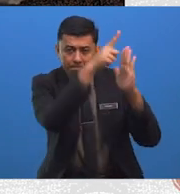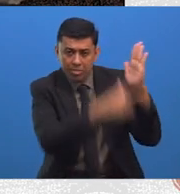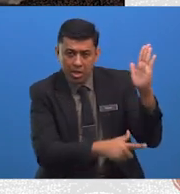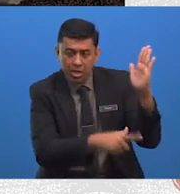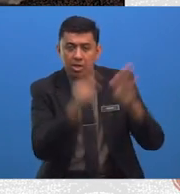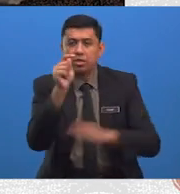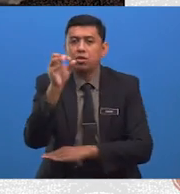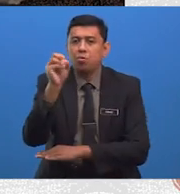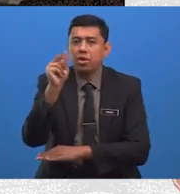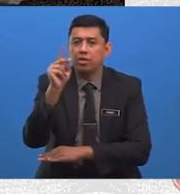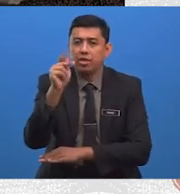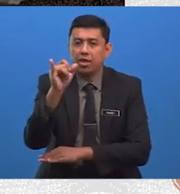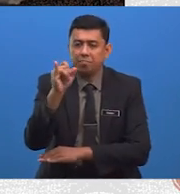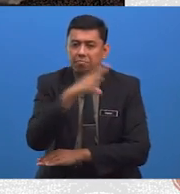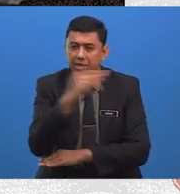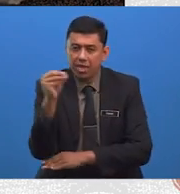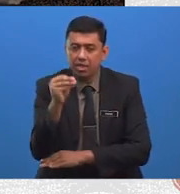Tenggara China.